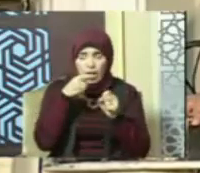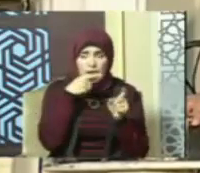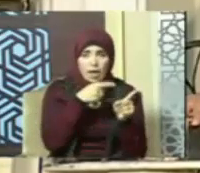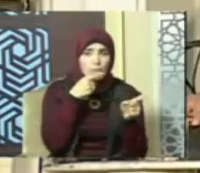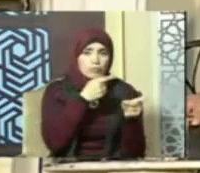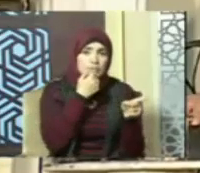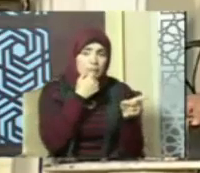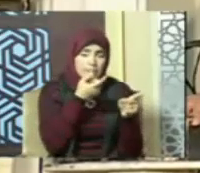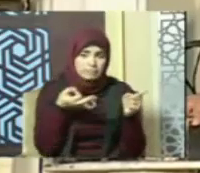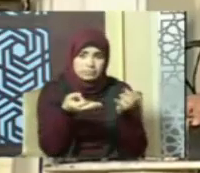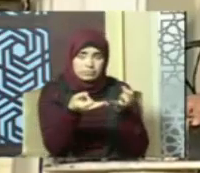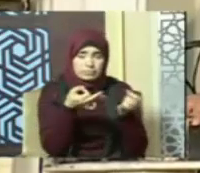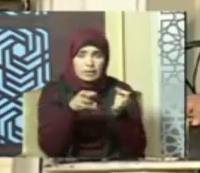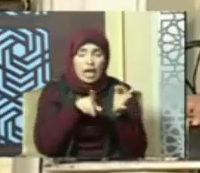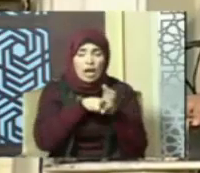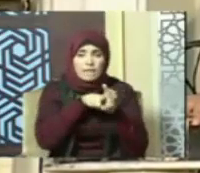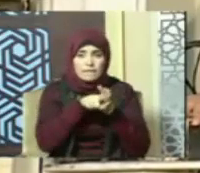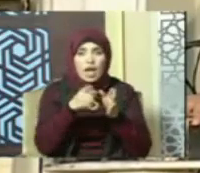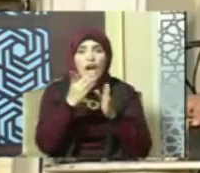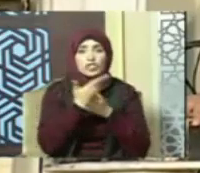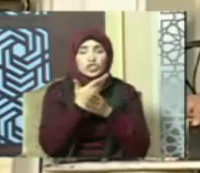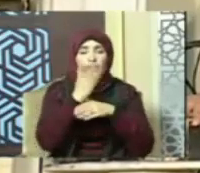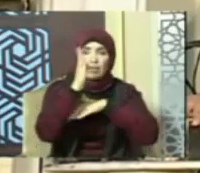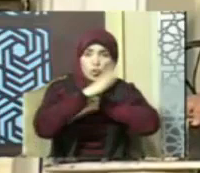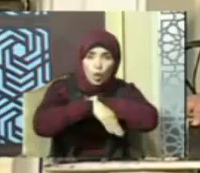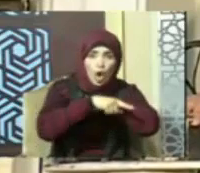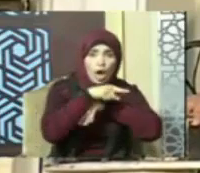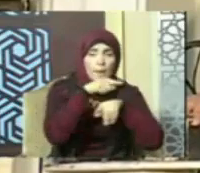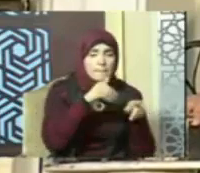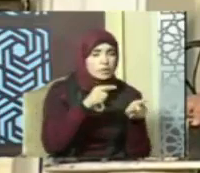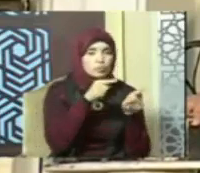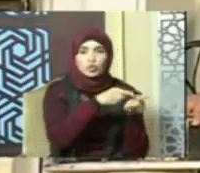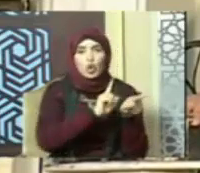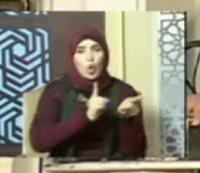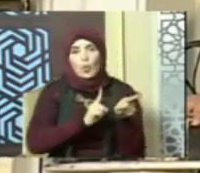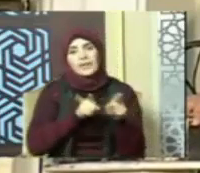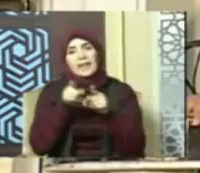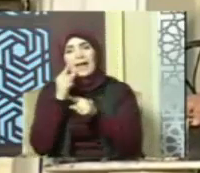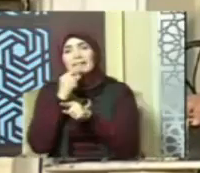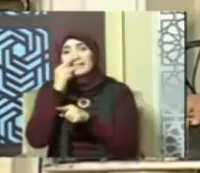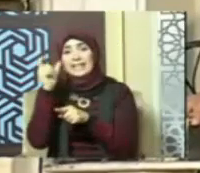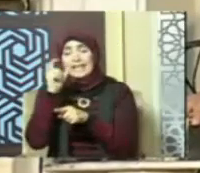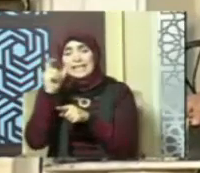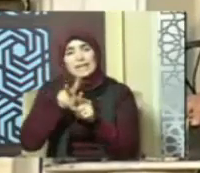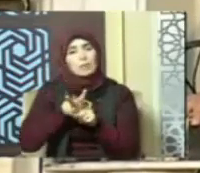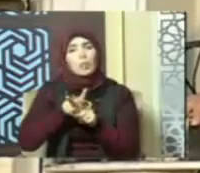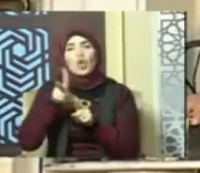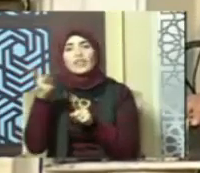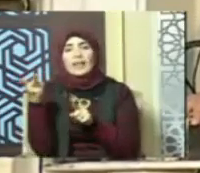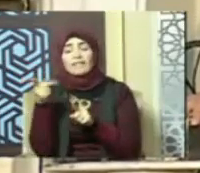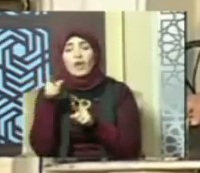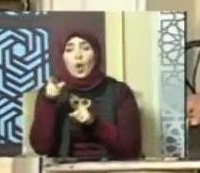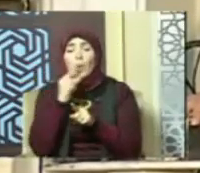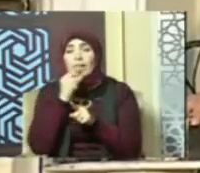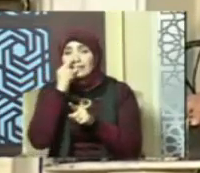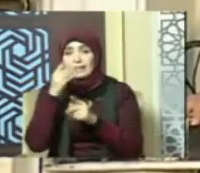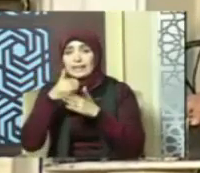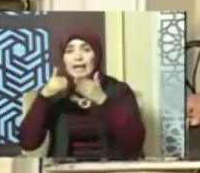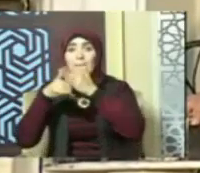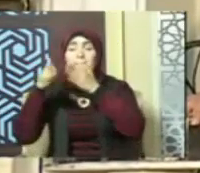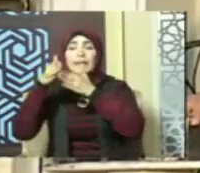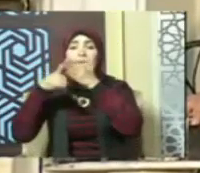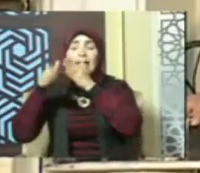أوطانهم. فالإسلام دين البناء وليس دين الهدم، فكل ما يأخذك إلى